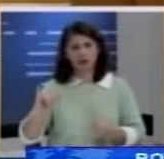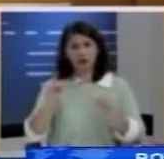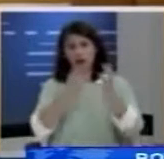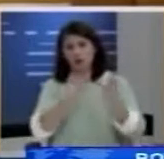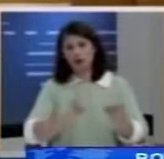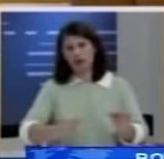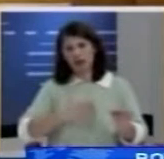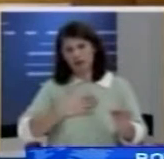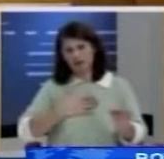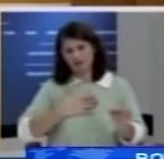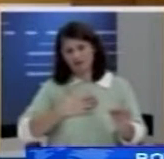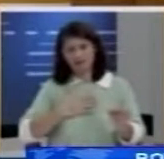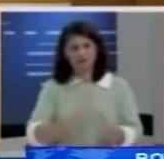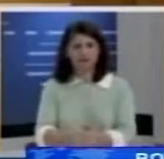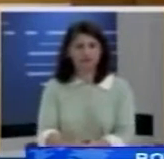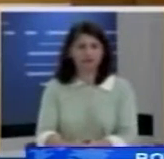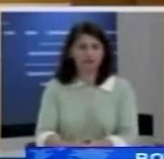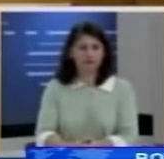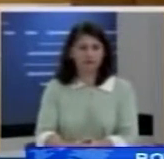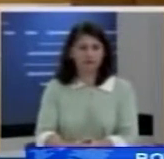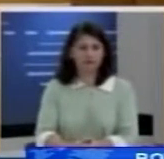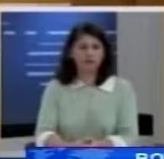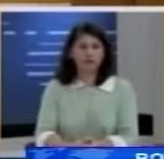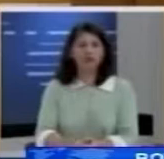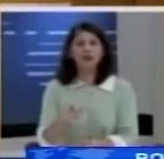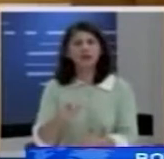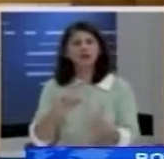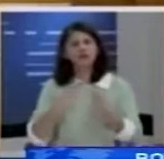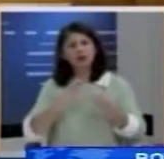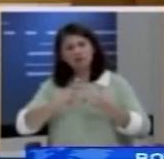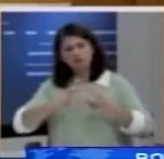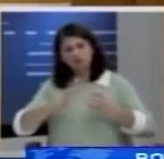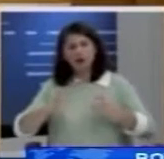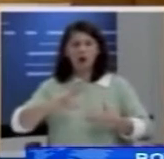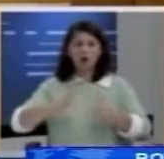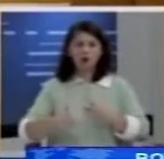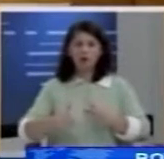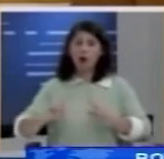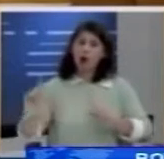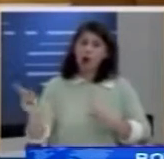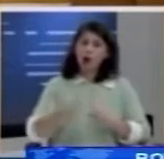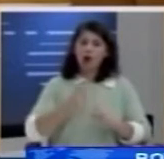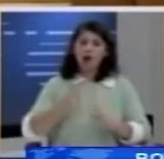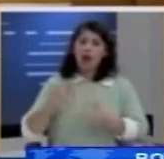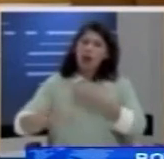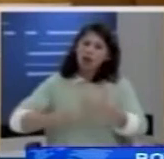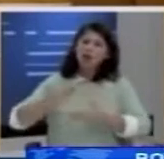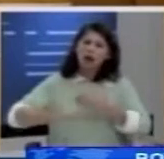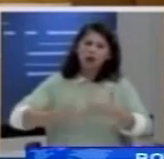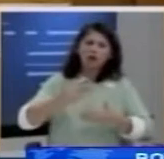το μοντέλο μας, το μοντέλο μου. Σε ένα πολύπλοκο κόσμο, όπου όλα συνεχώς